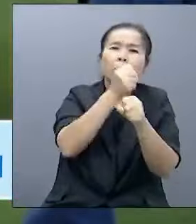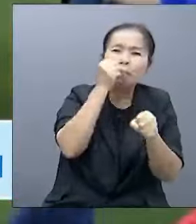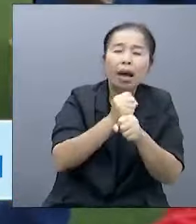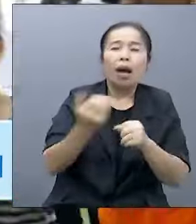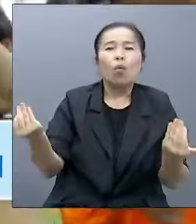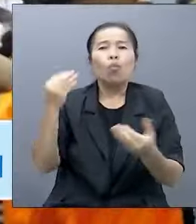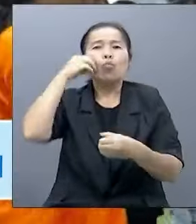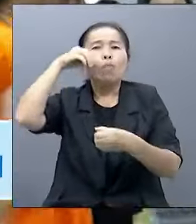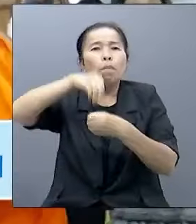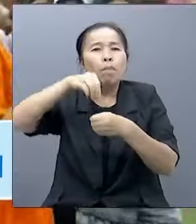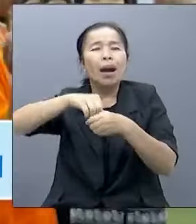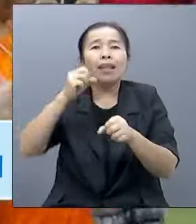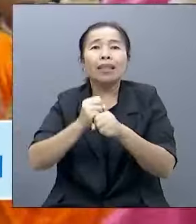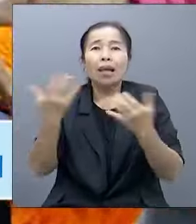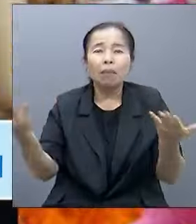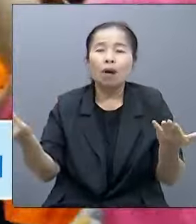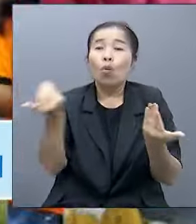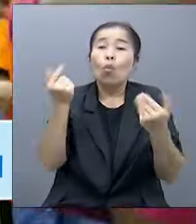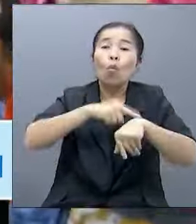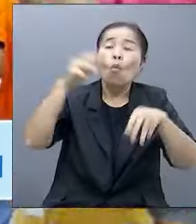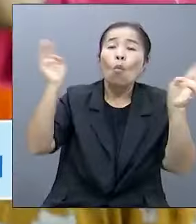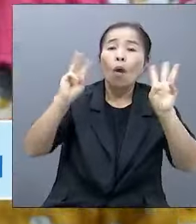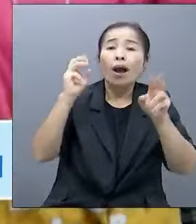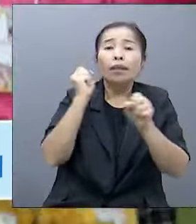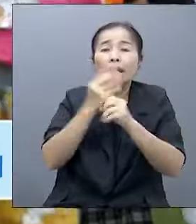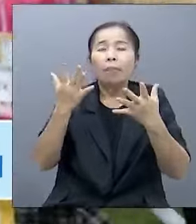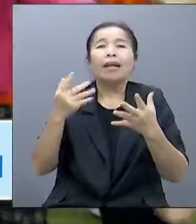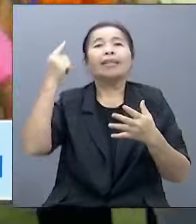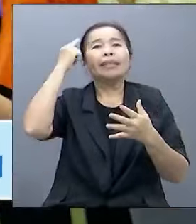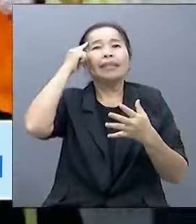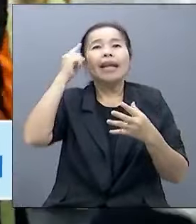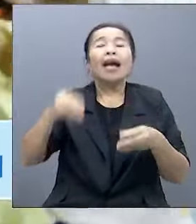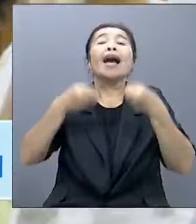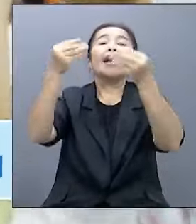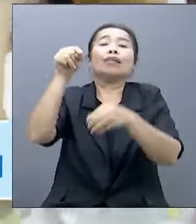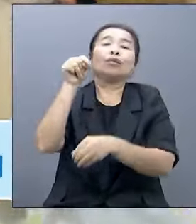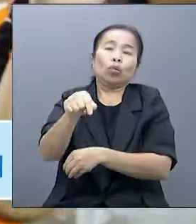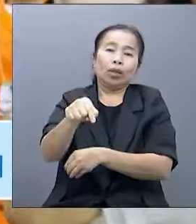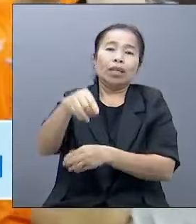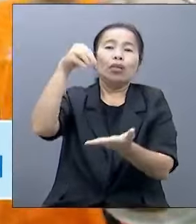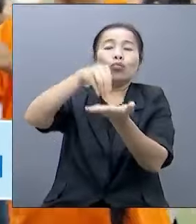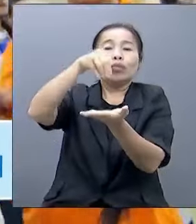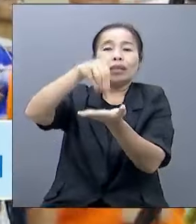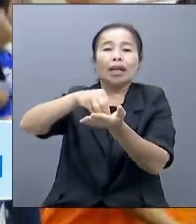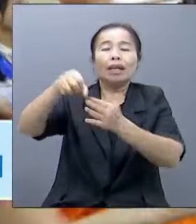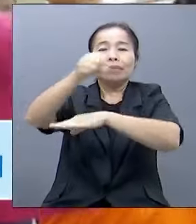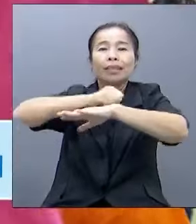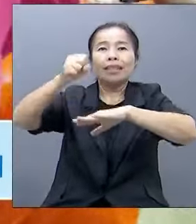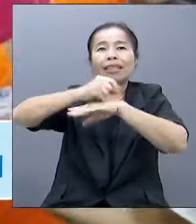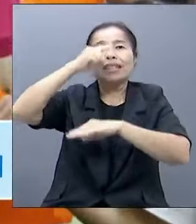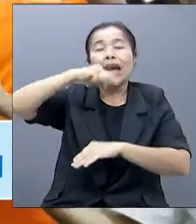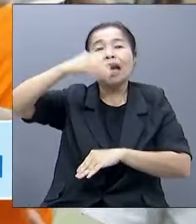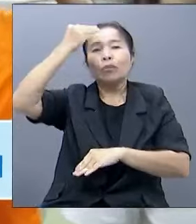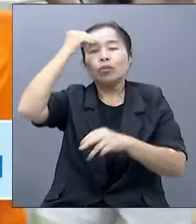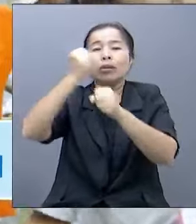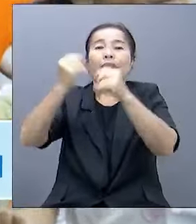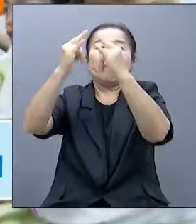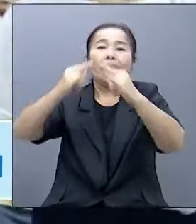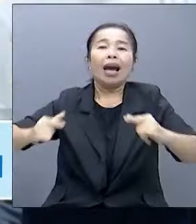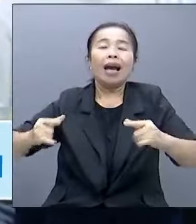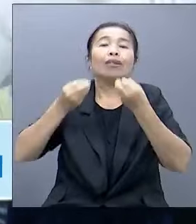ว่างถ้าลูกมีเวลาว่างพ่อแม่เห็นประโยชน์มาร่วมกิจกรรมค่ายกลางวันกับเราก็ส่งลูกมาเรา